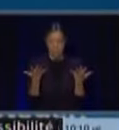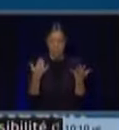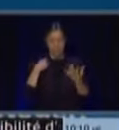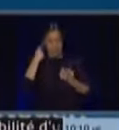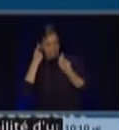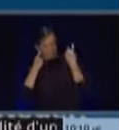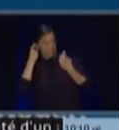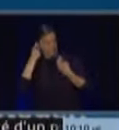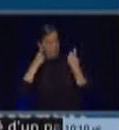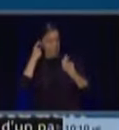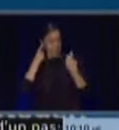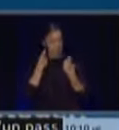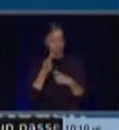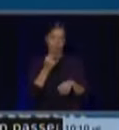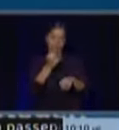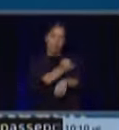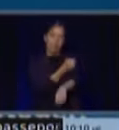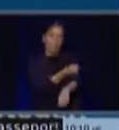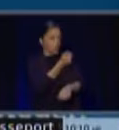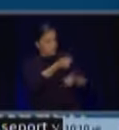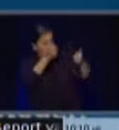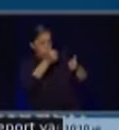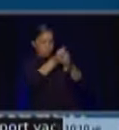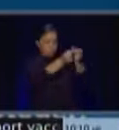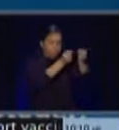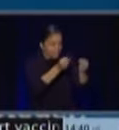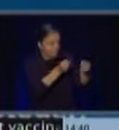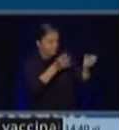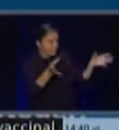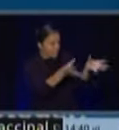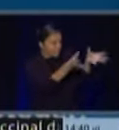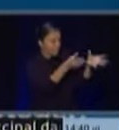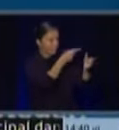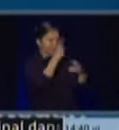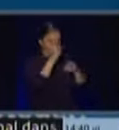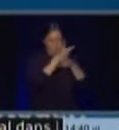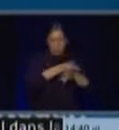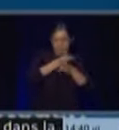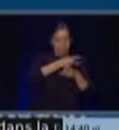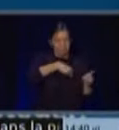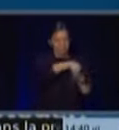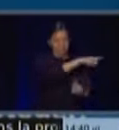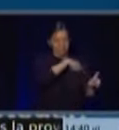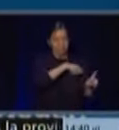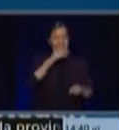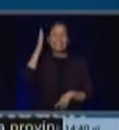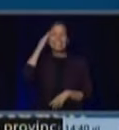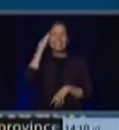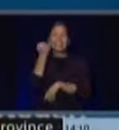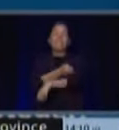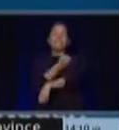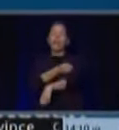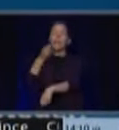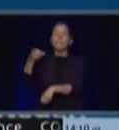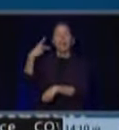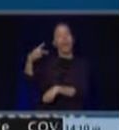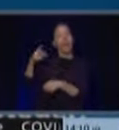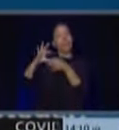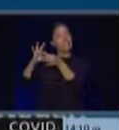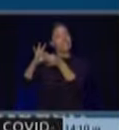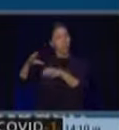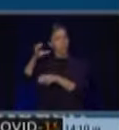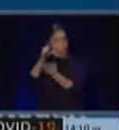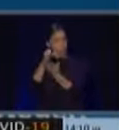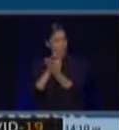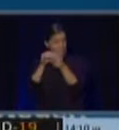Comment on peut faire là pour les attirer? Vous savez qu'on a déjà, avec les nouvelles conventions collectives qu'on vient